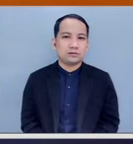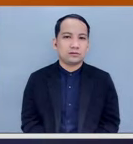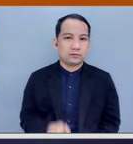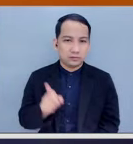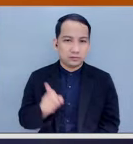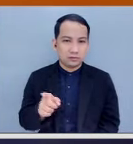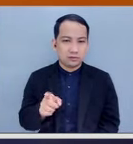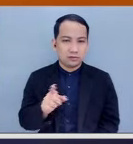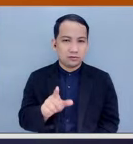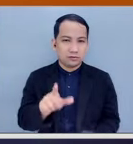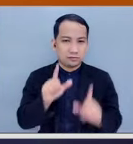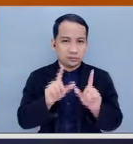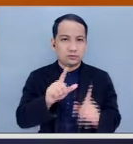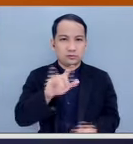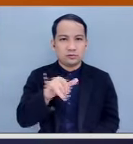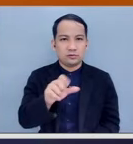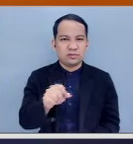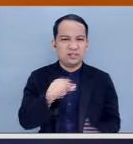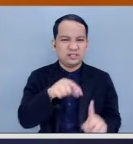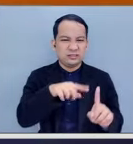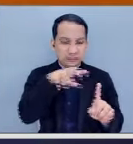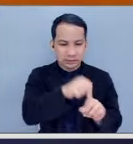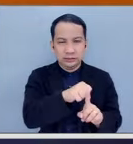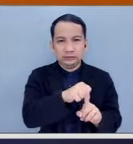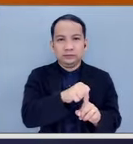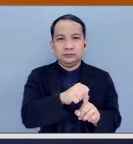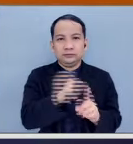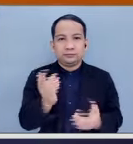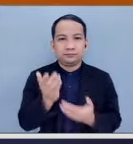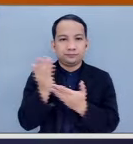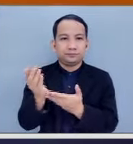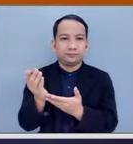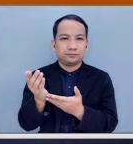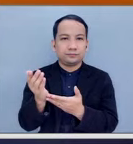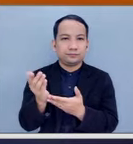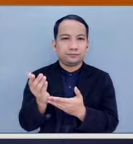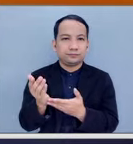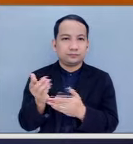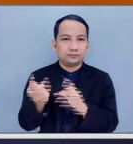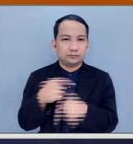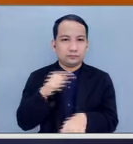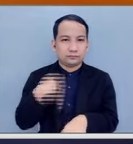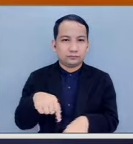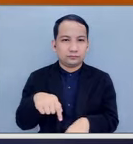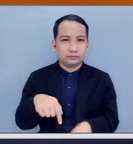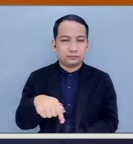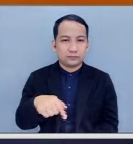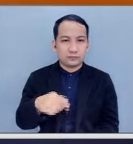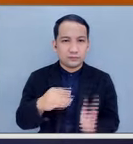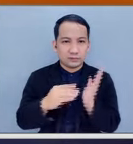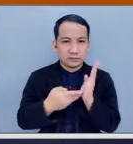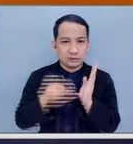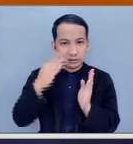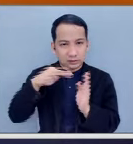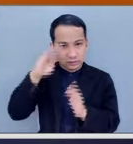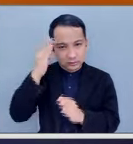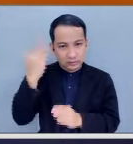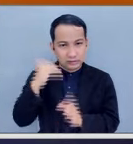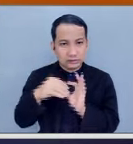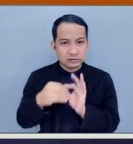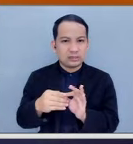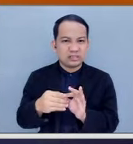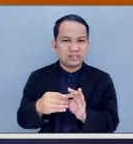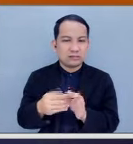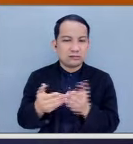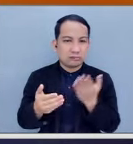Hindi na nakapalag ang lalaking yan matapos hainan ng arrest warrant ng mga operatiba sa Bacoor, Cavite nitong Lunes. Yan ay para